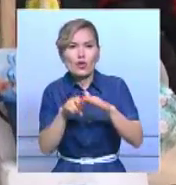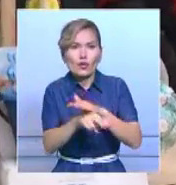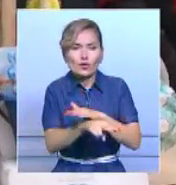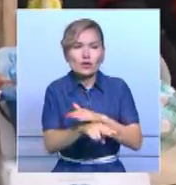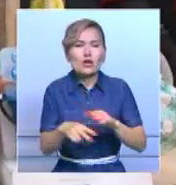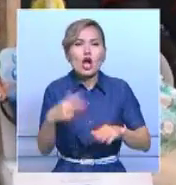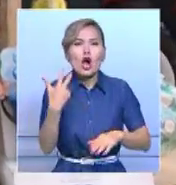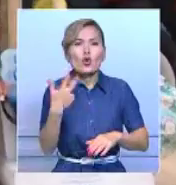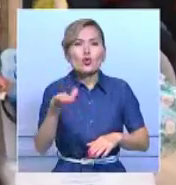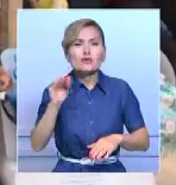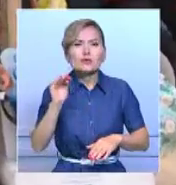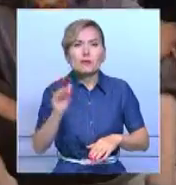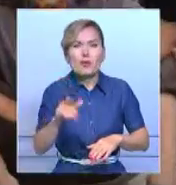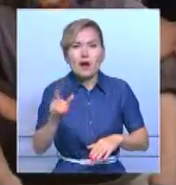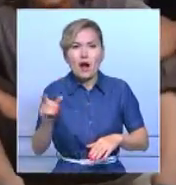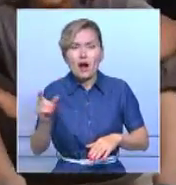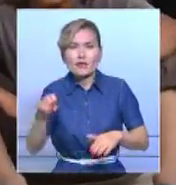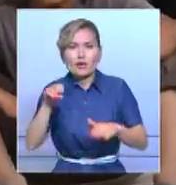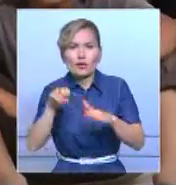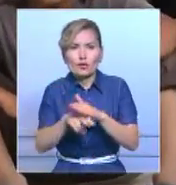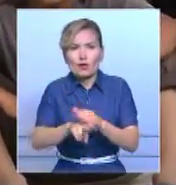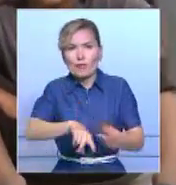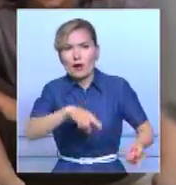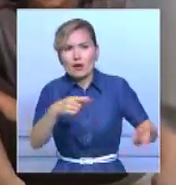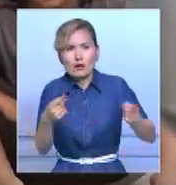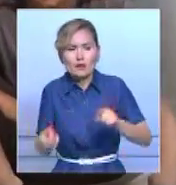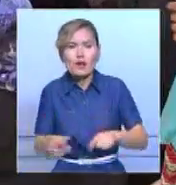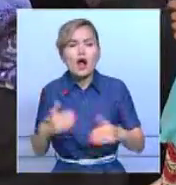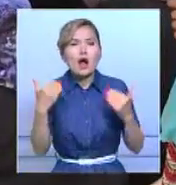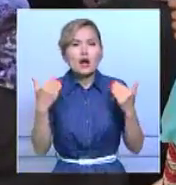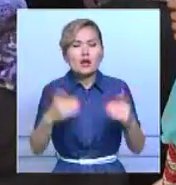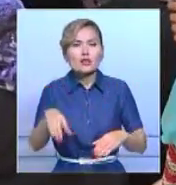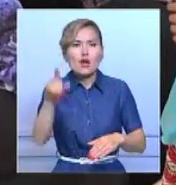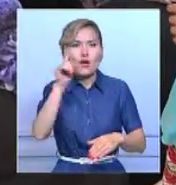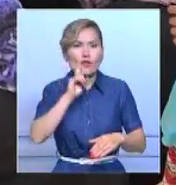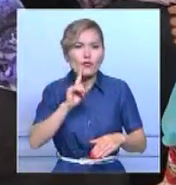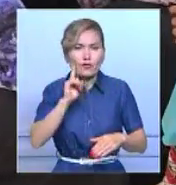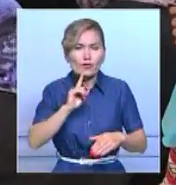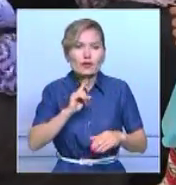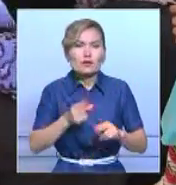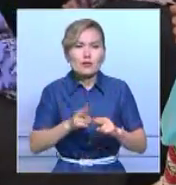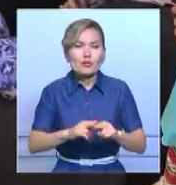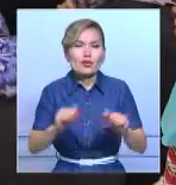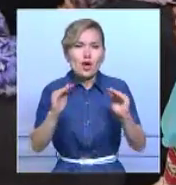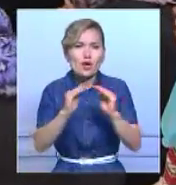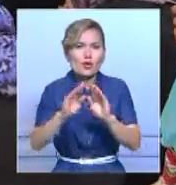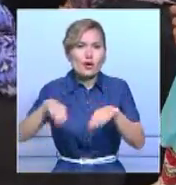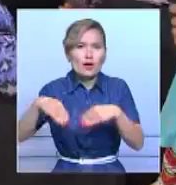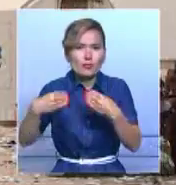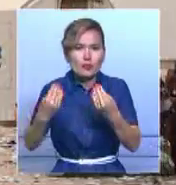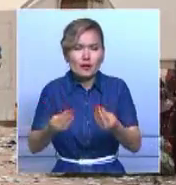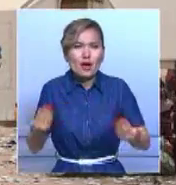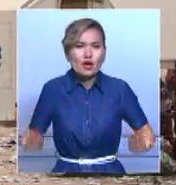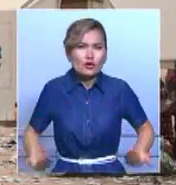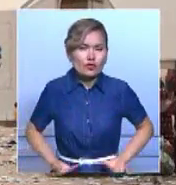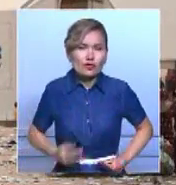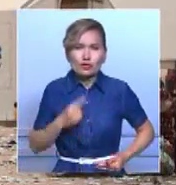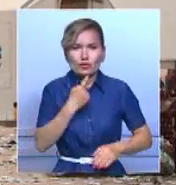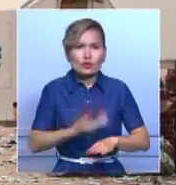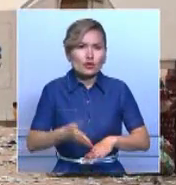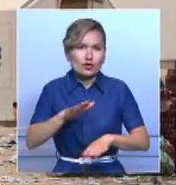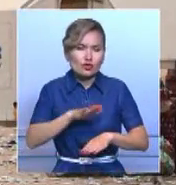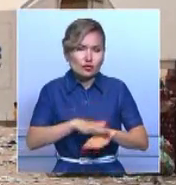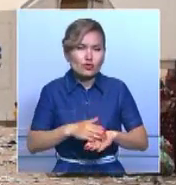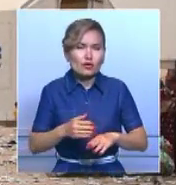ішінде 30 мыңнан астам адам эвакуацияланған. Қазір олар уақытша орындарды паналауға мәжбүр. Көбісі ондағы жағдайдың адам